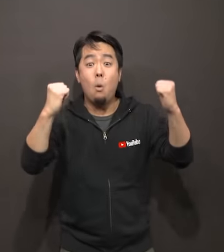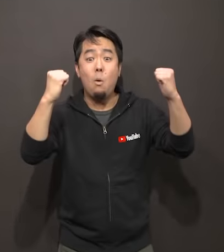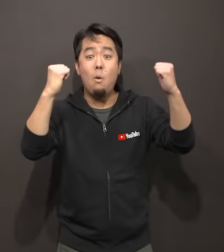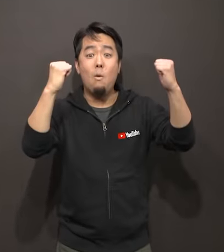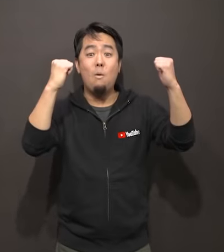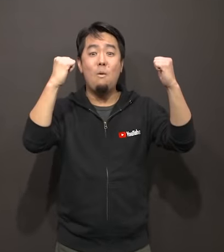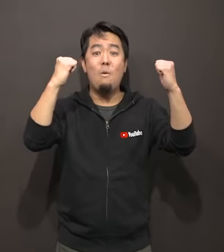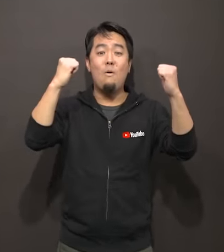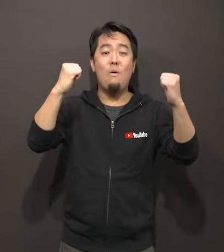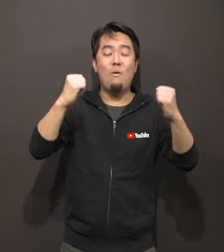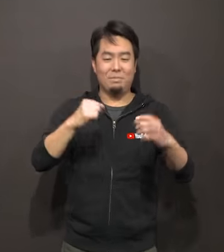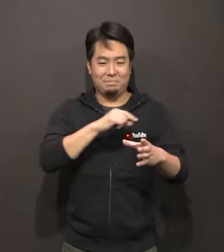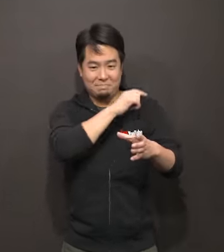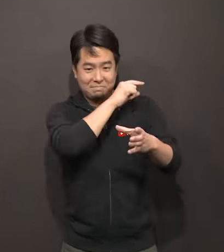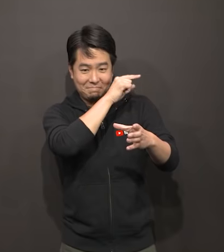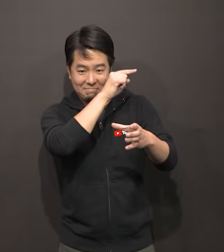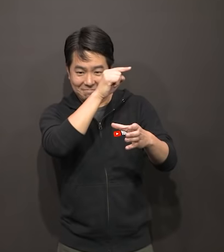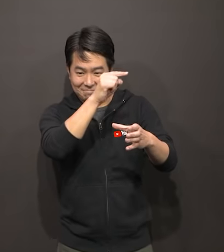아아